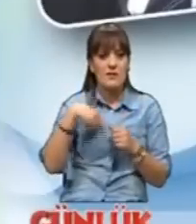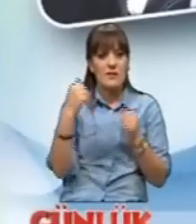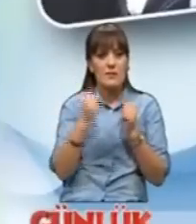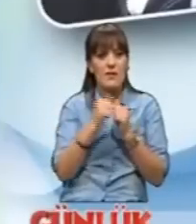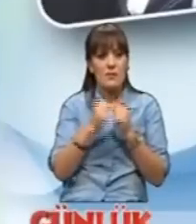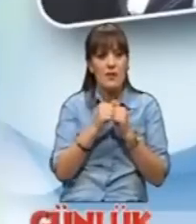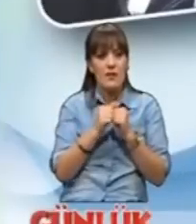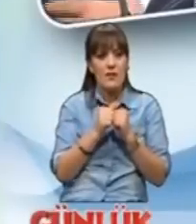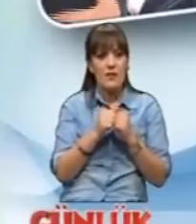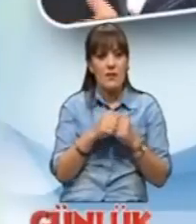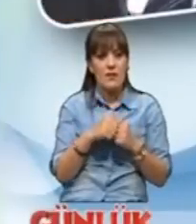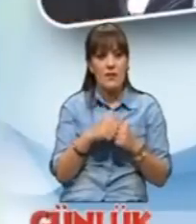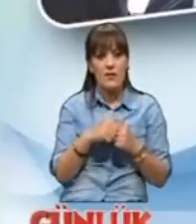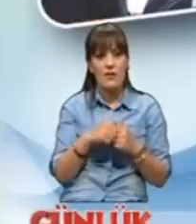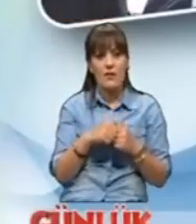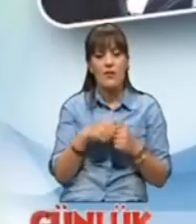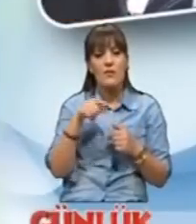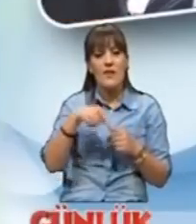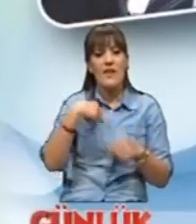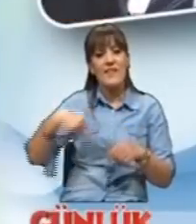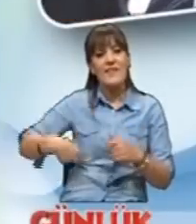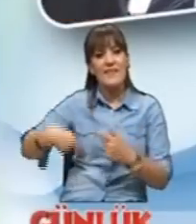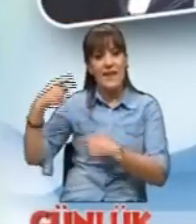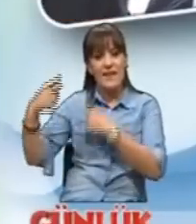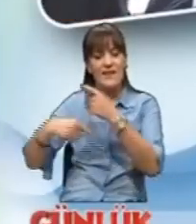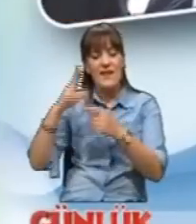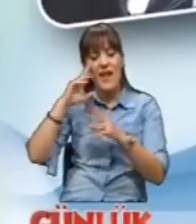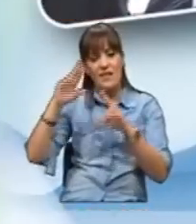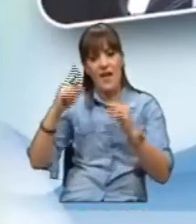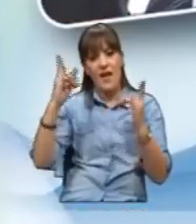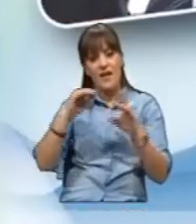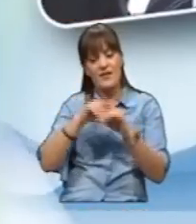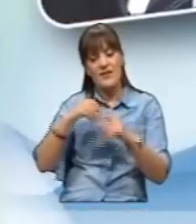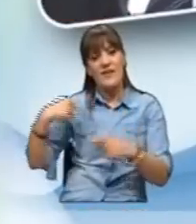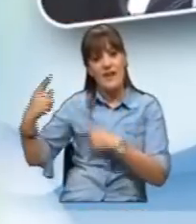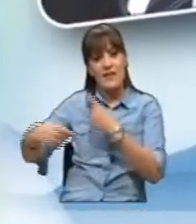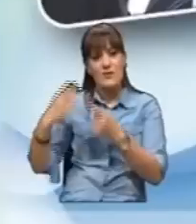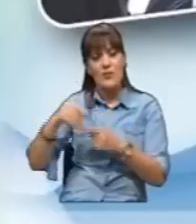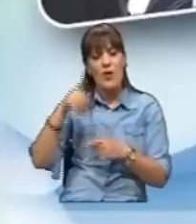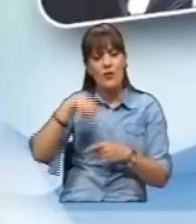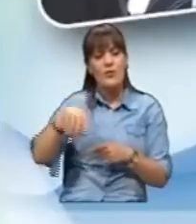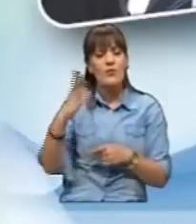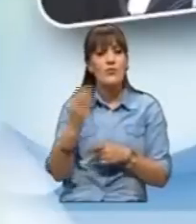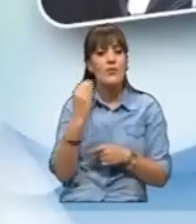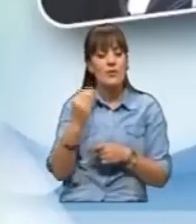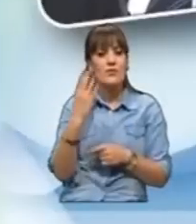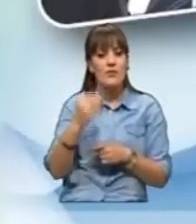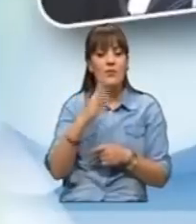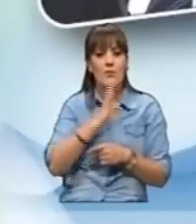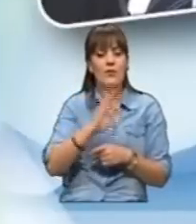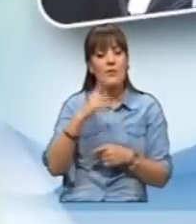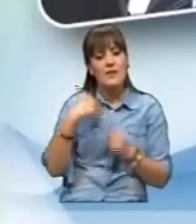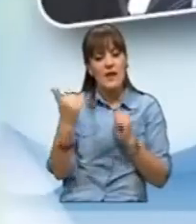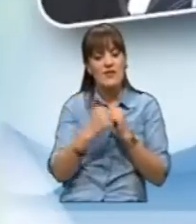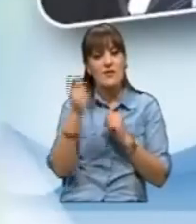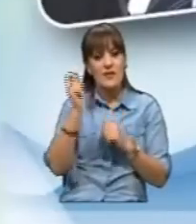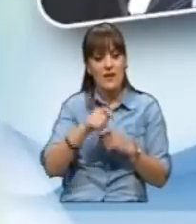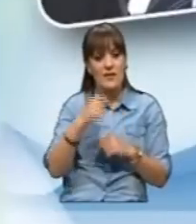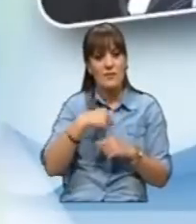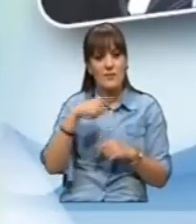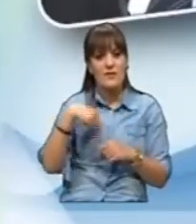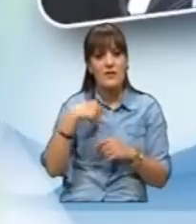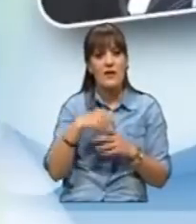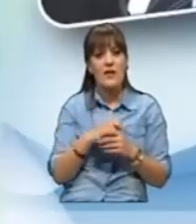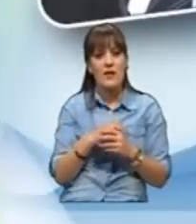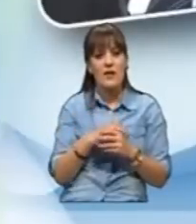Çok güzel. Bence çok yataklarında diyaliz görürken bir de. Yani onlara muhteşem, daha zor oldu aslında ama eşlik ettiler bize.